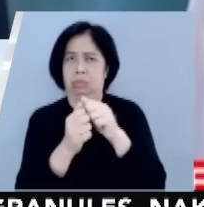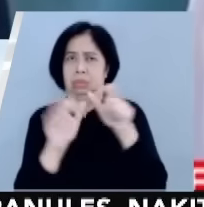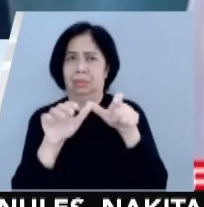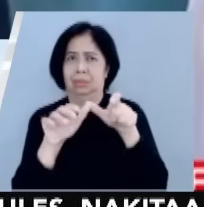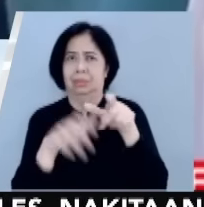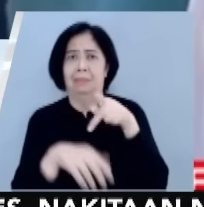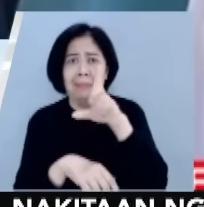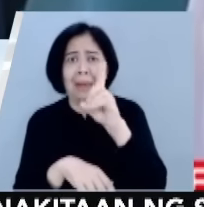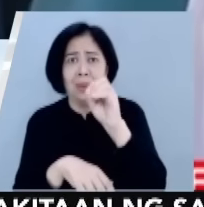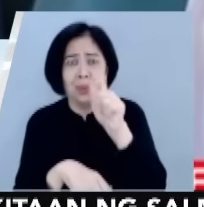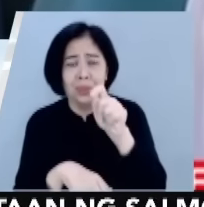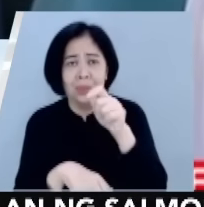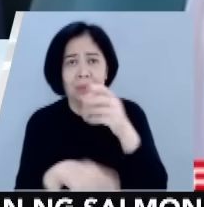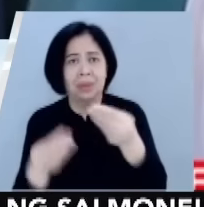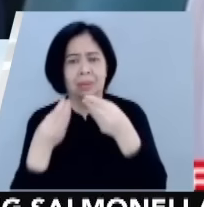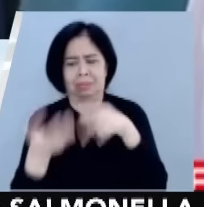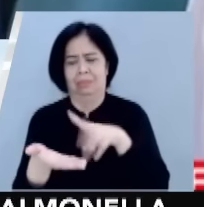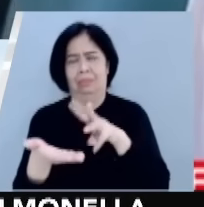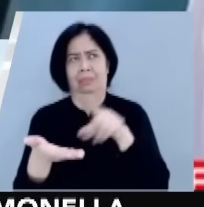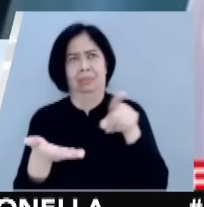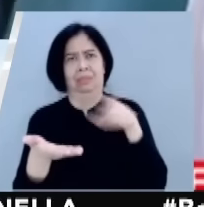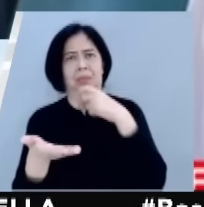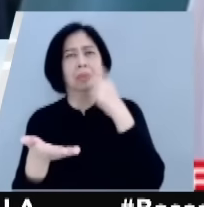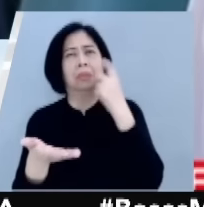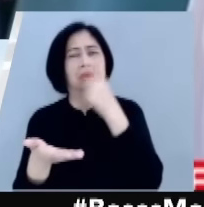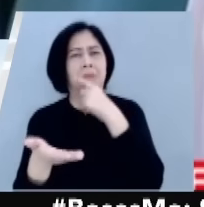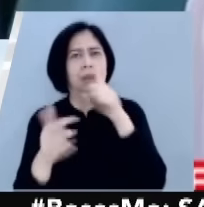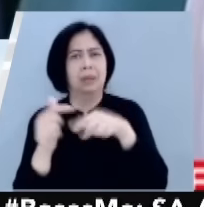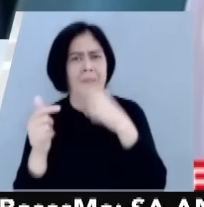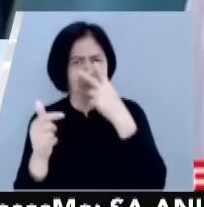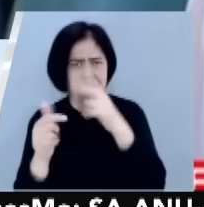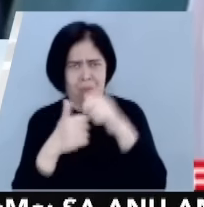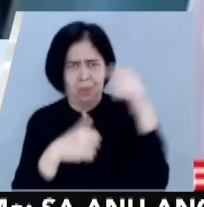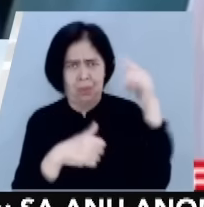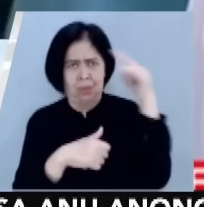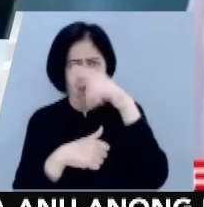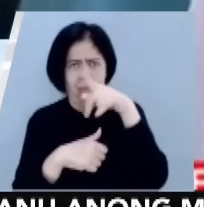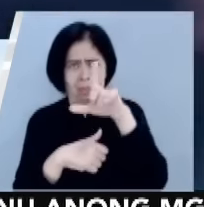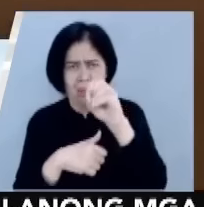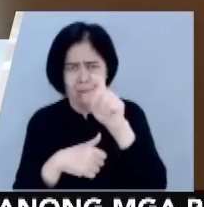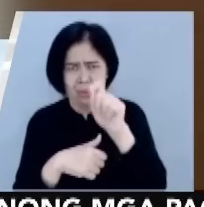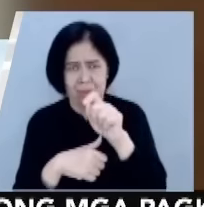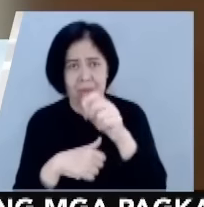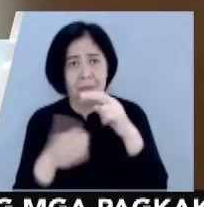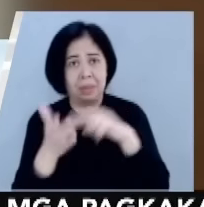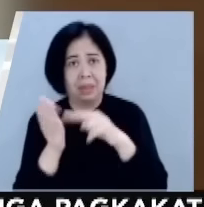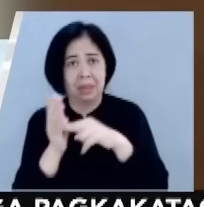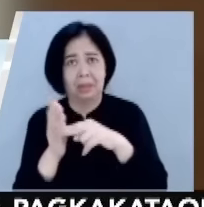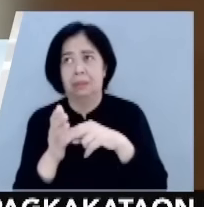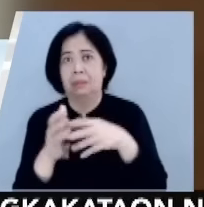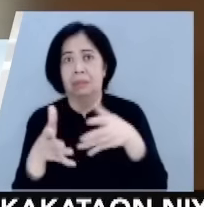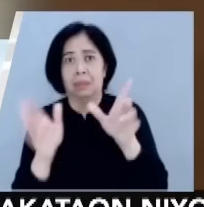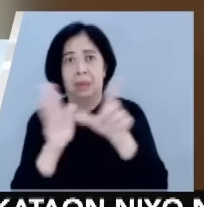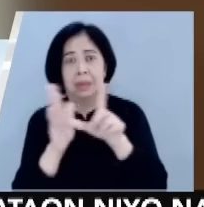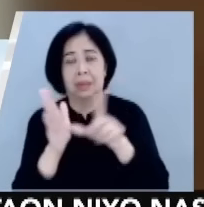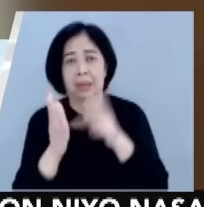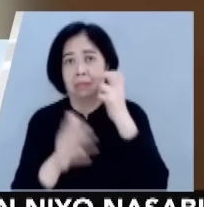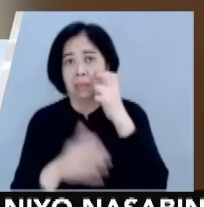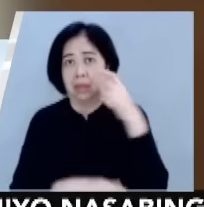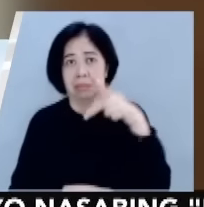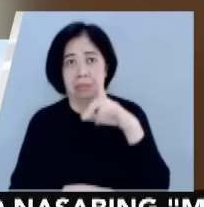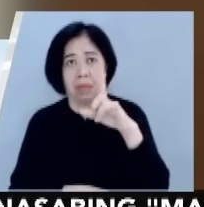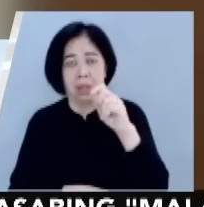give PWD cards for visual disability. In other words, they are legally blind pilot. Ang issue iniimbestigahan ng